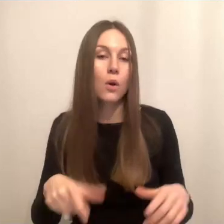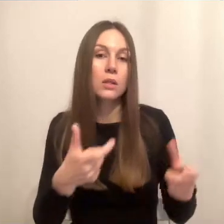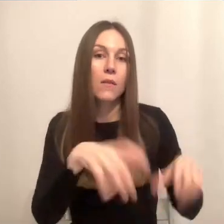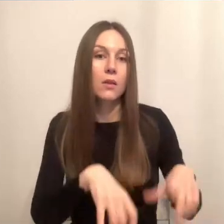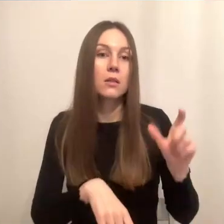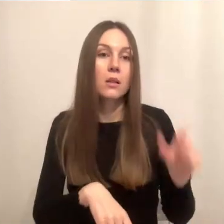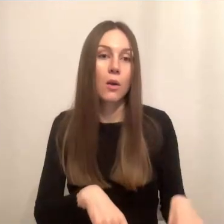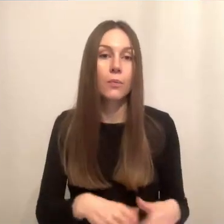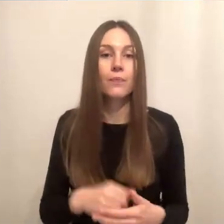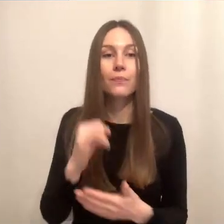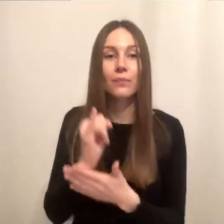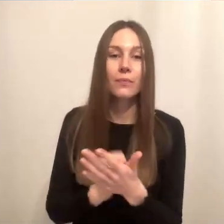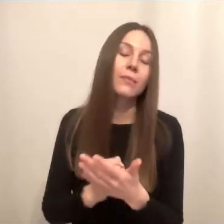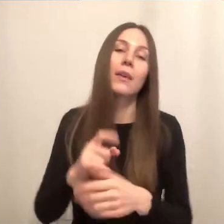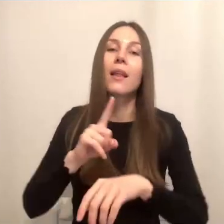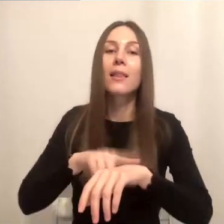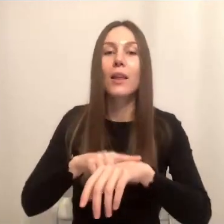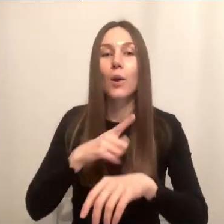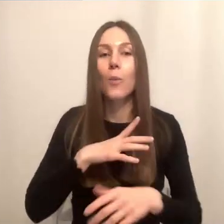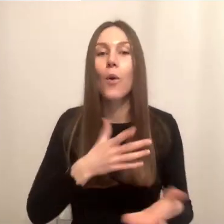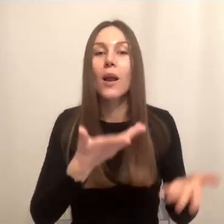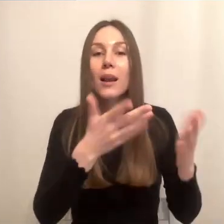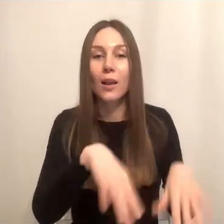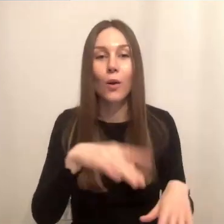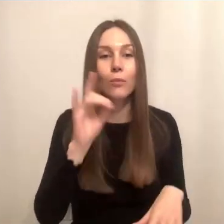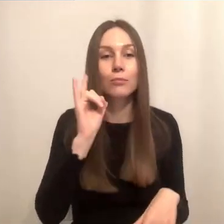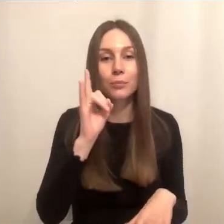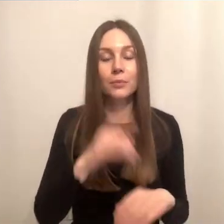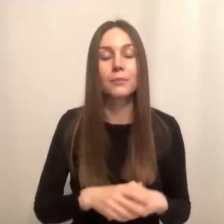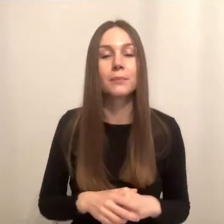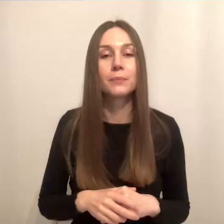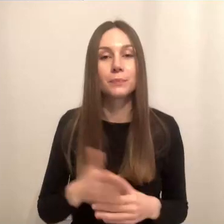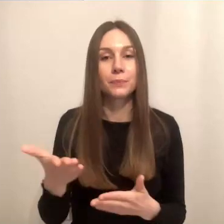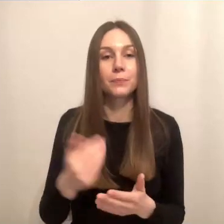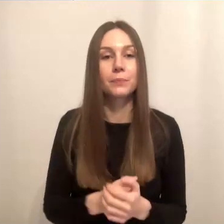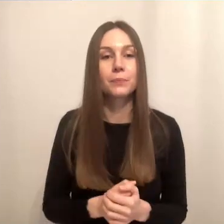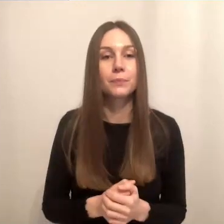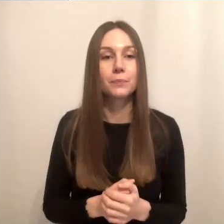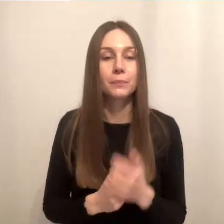Atsiprašau, čia laiko limitai, dar šiek tiek mes bandom juos sulyginti. Prašau. Tai